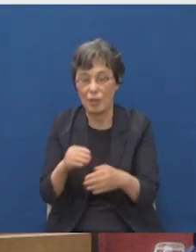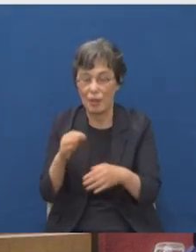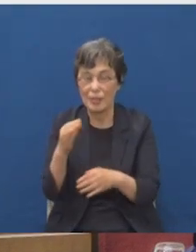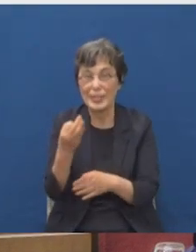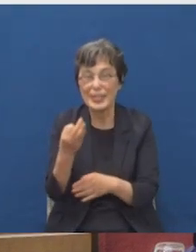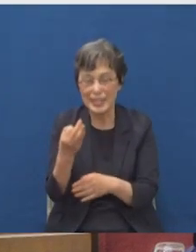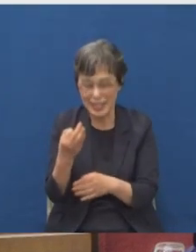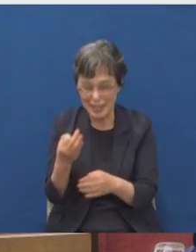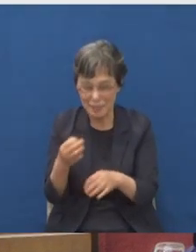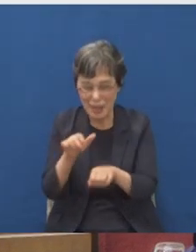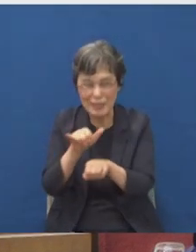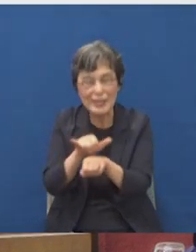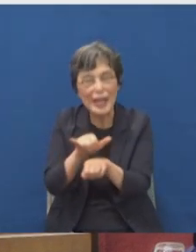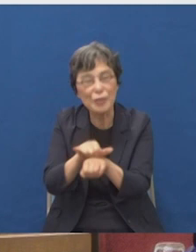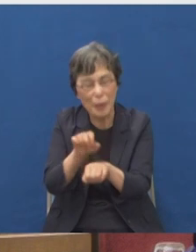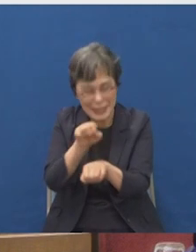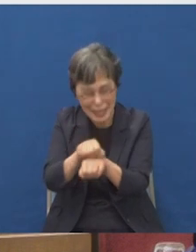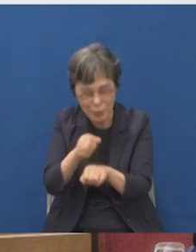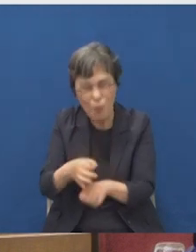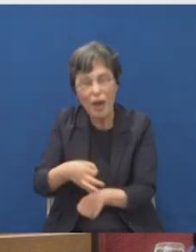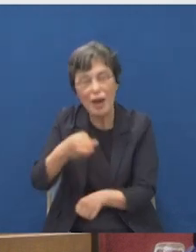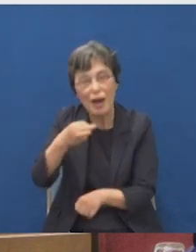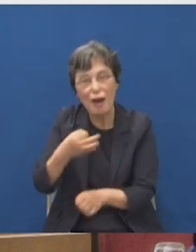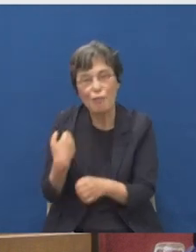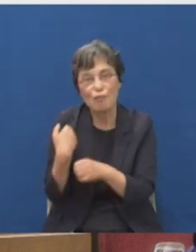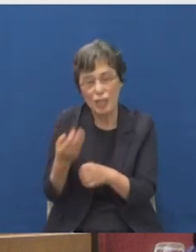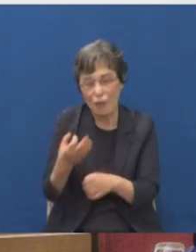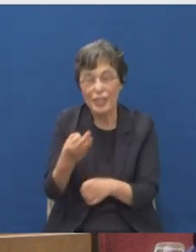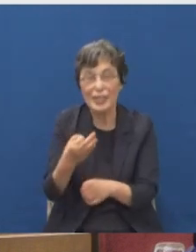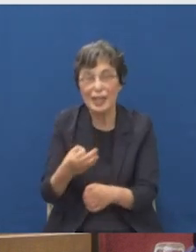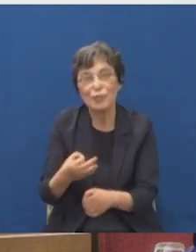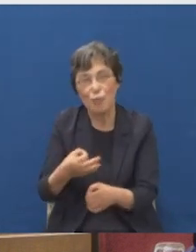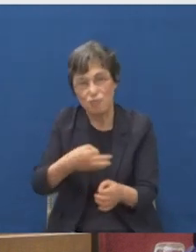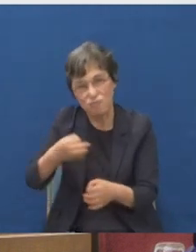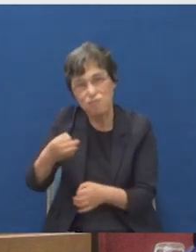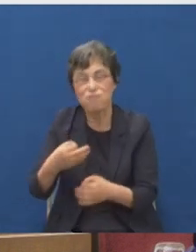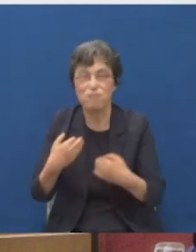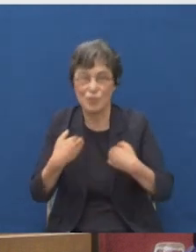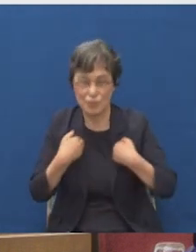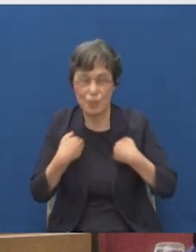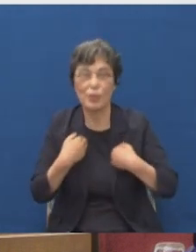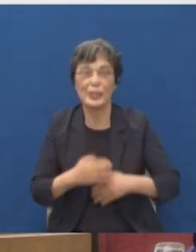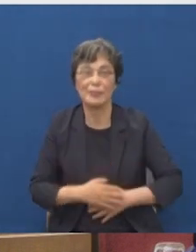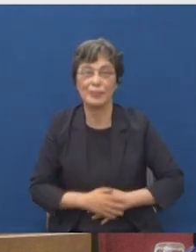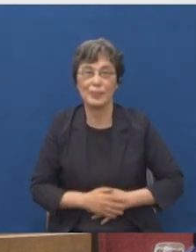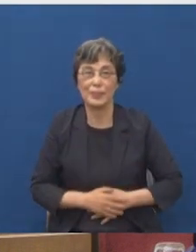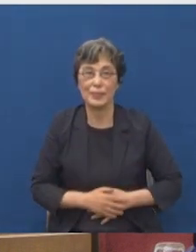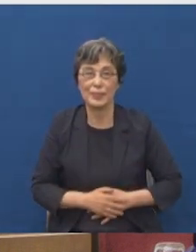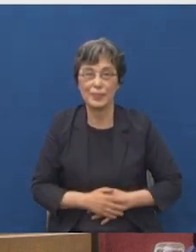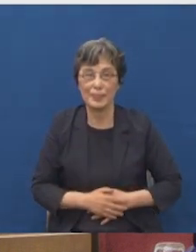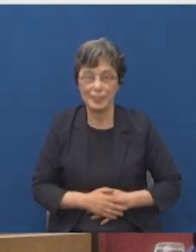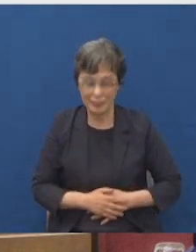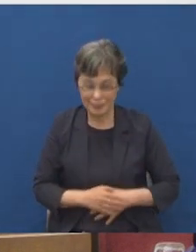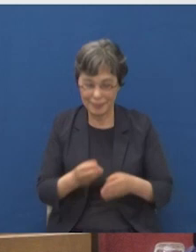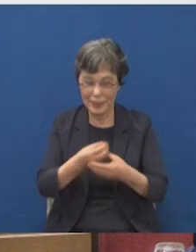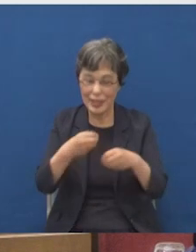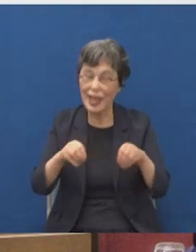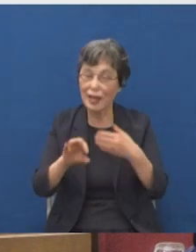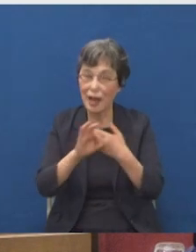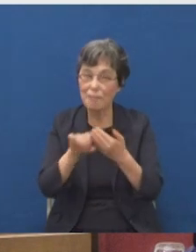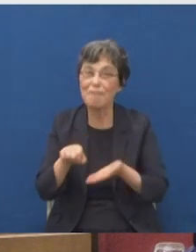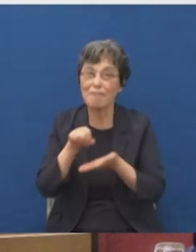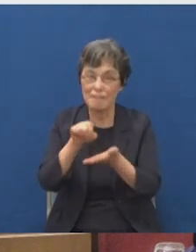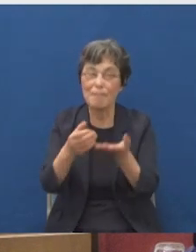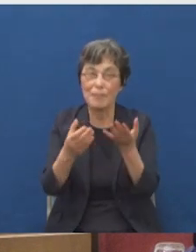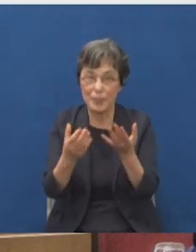及び材料価格の上昇に伴い請負金額を変更しようとするものでございます。契約議案につきましては以上でございます